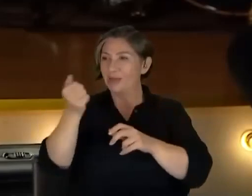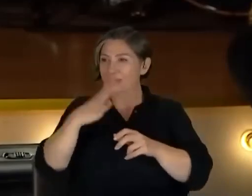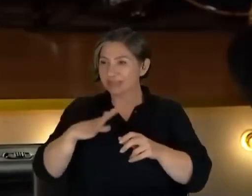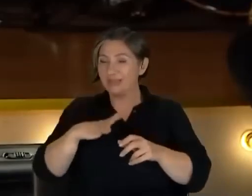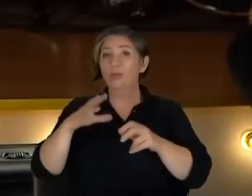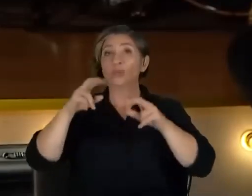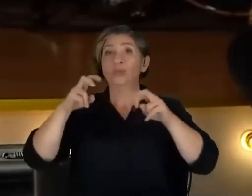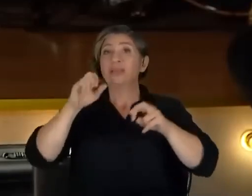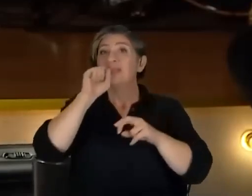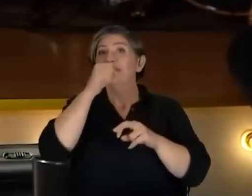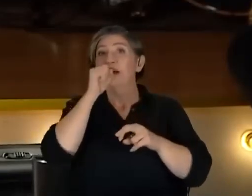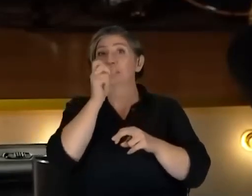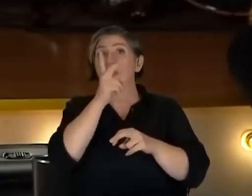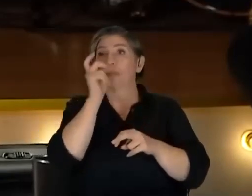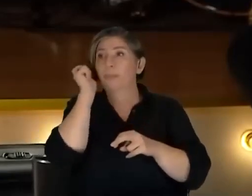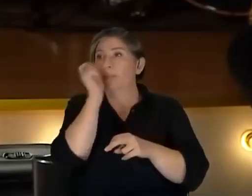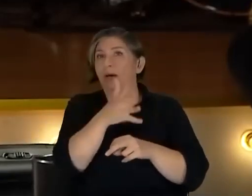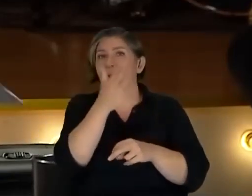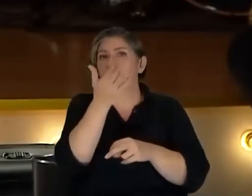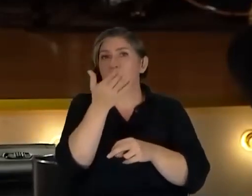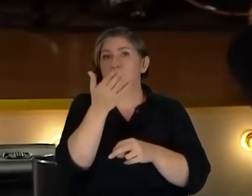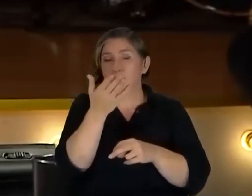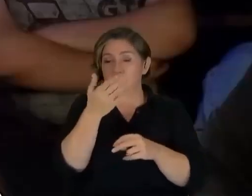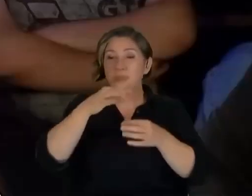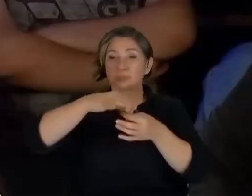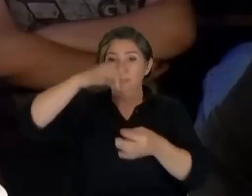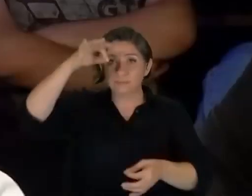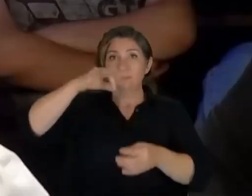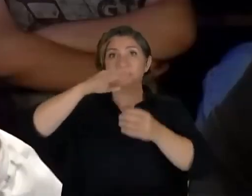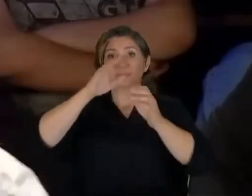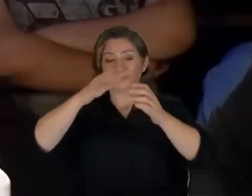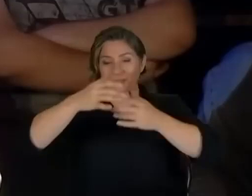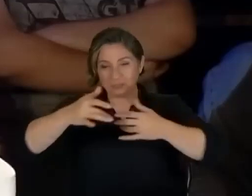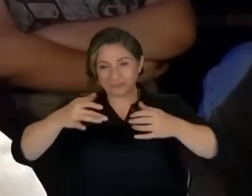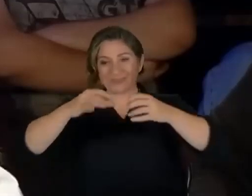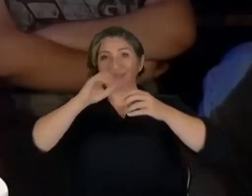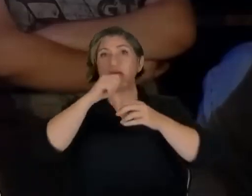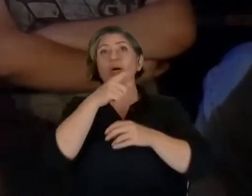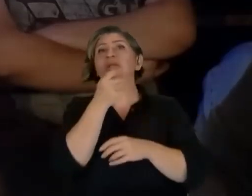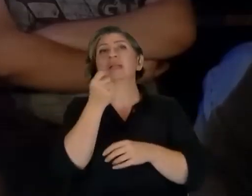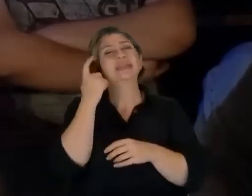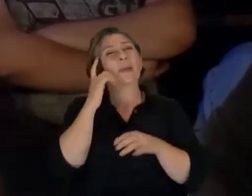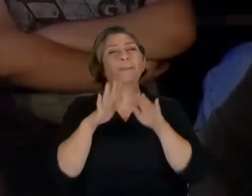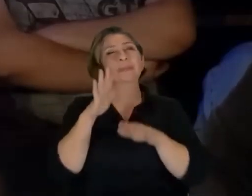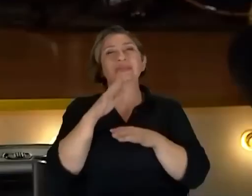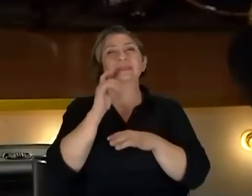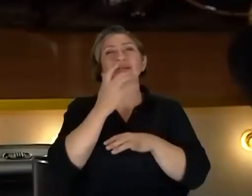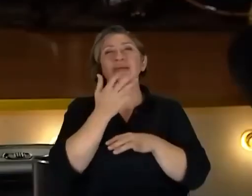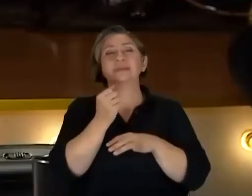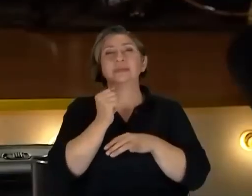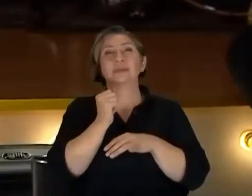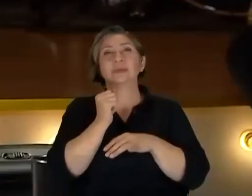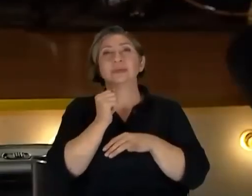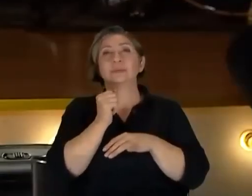istesen, mobilya bunun tahtası kendisinden pahalıya alırsın. Tabii mekanizması falan o... Kaç paradır bu? Mesela alsak bir